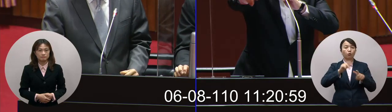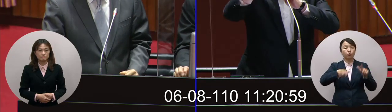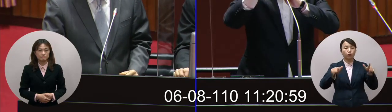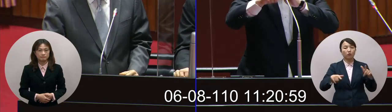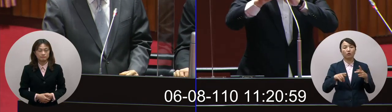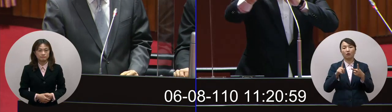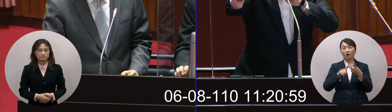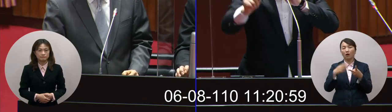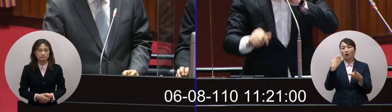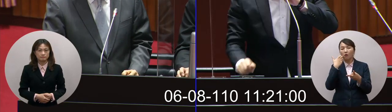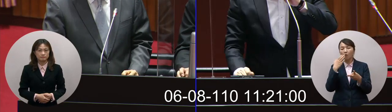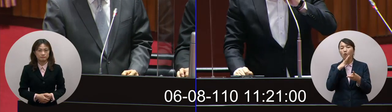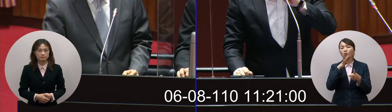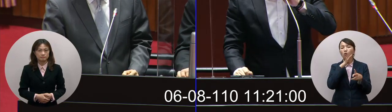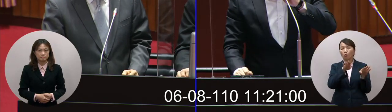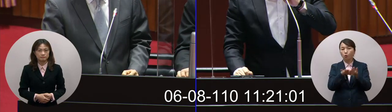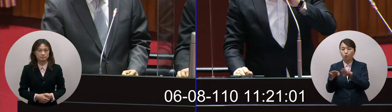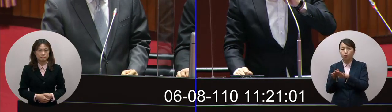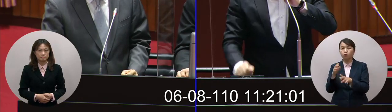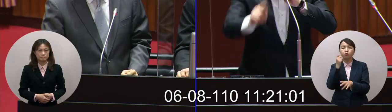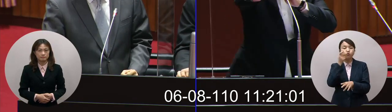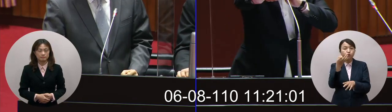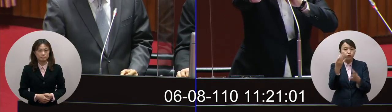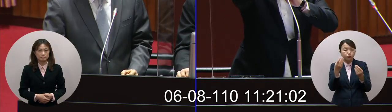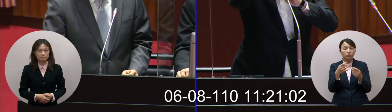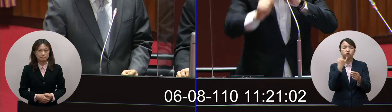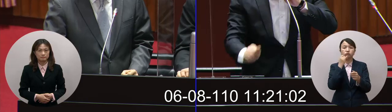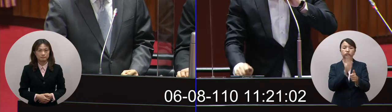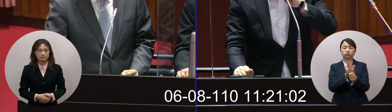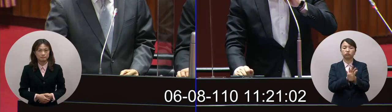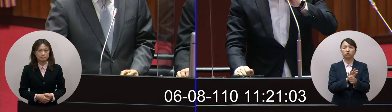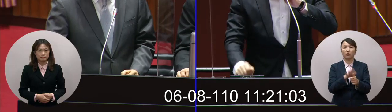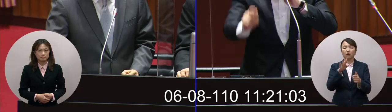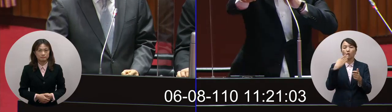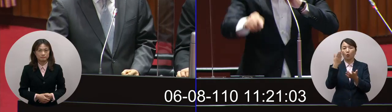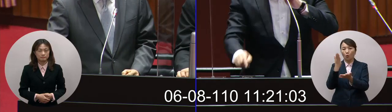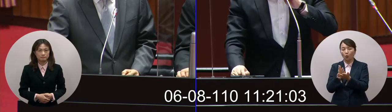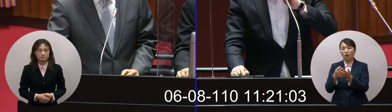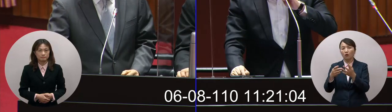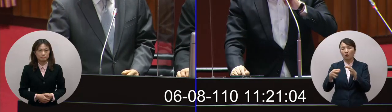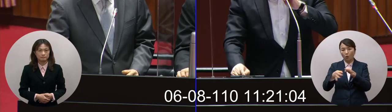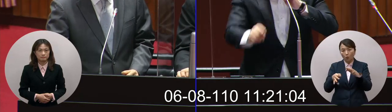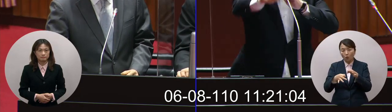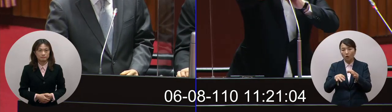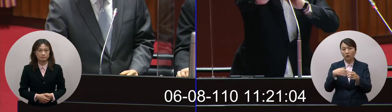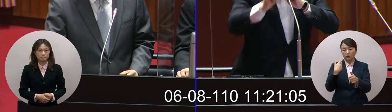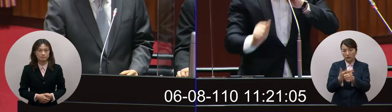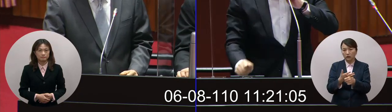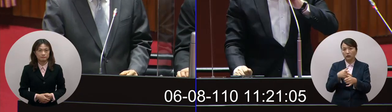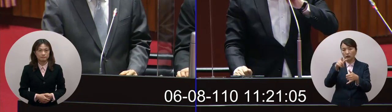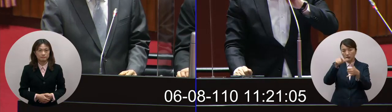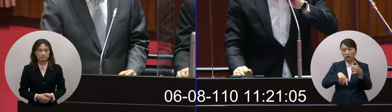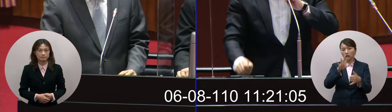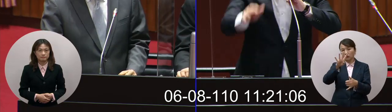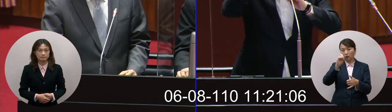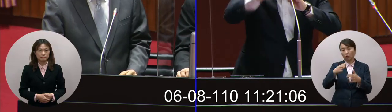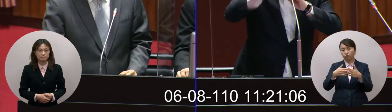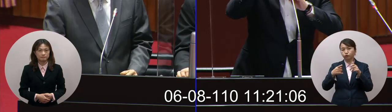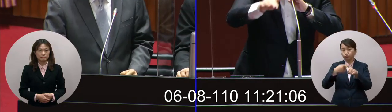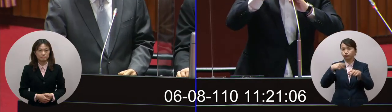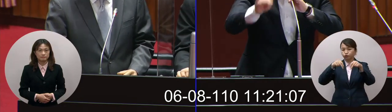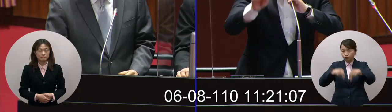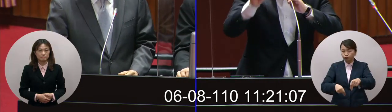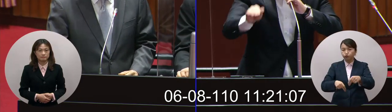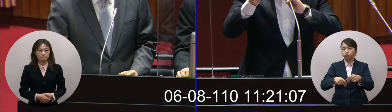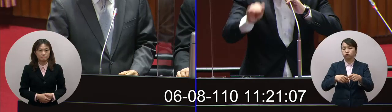什么？放无薪假应该处理啦。还无就是你遐停业的人，伊该处理好戏班啦。恁遐瞎切解啦。可